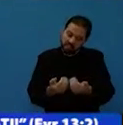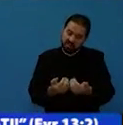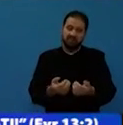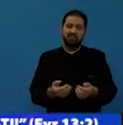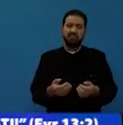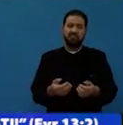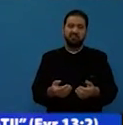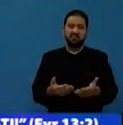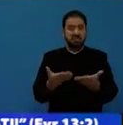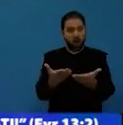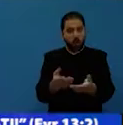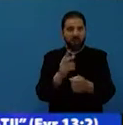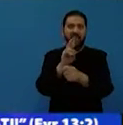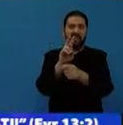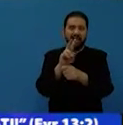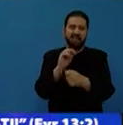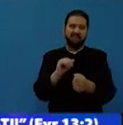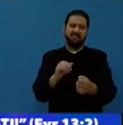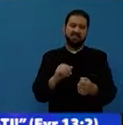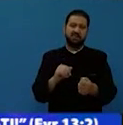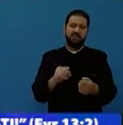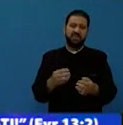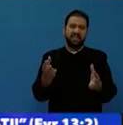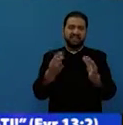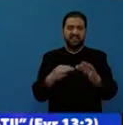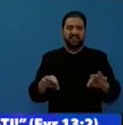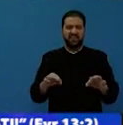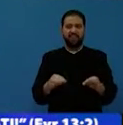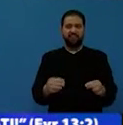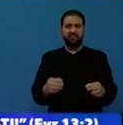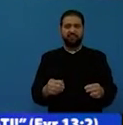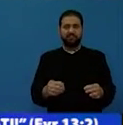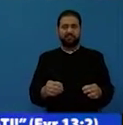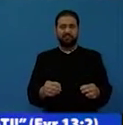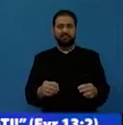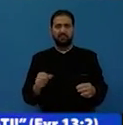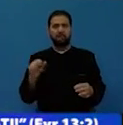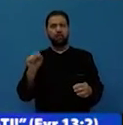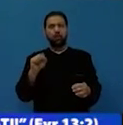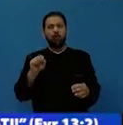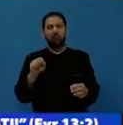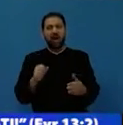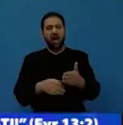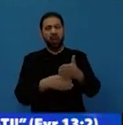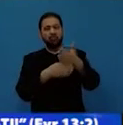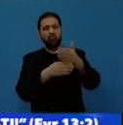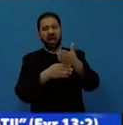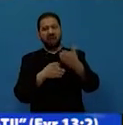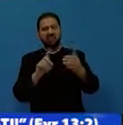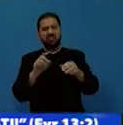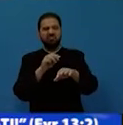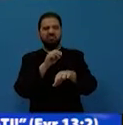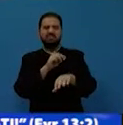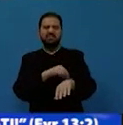acorde atenție, să fie asistat din punct de vedere social și să nu se simtă